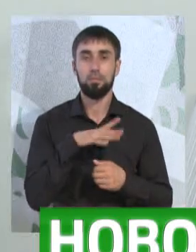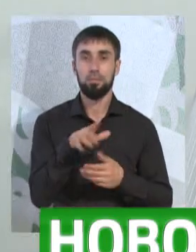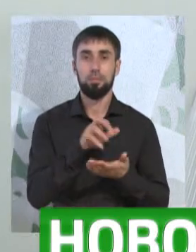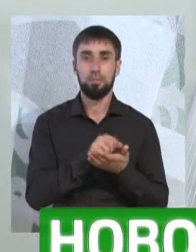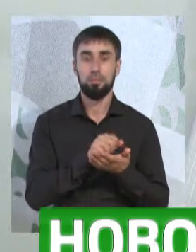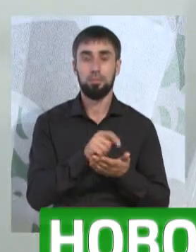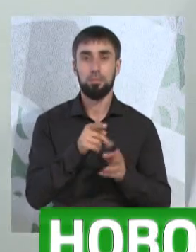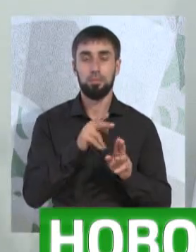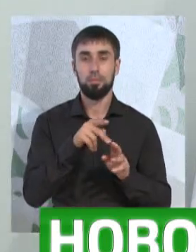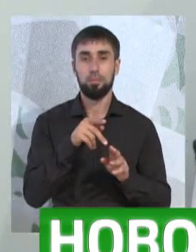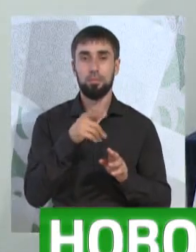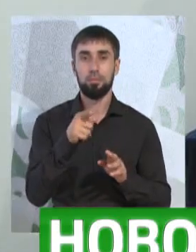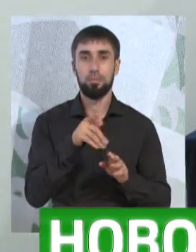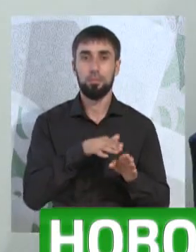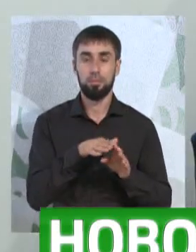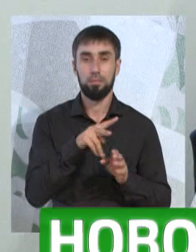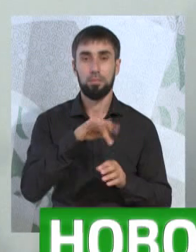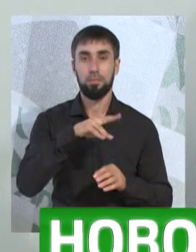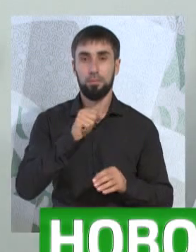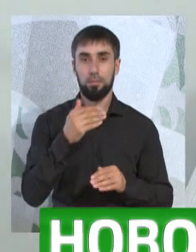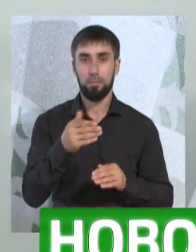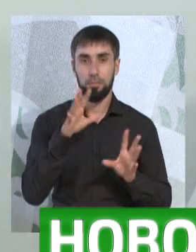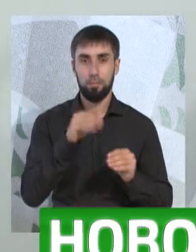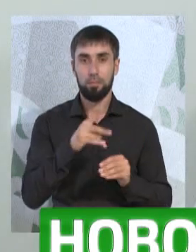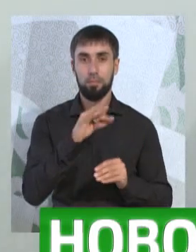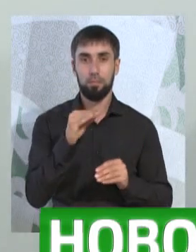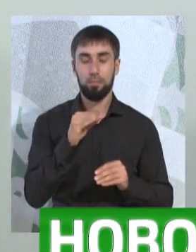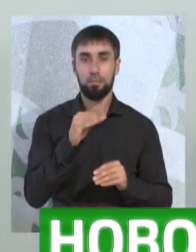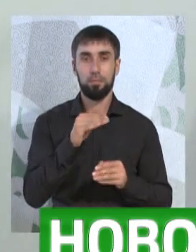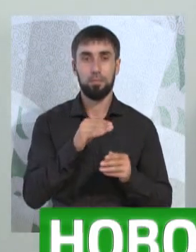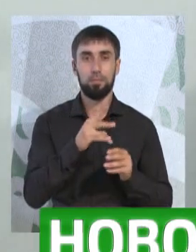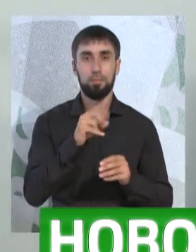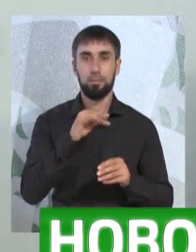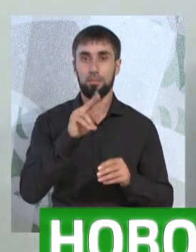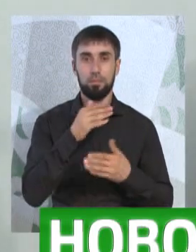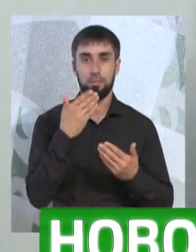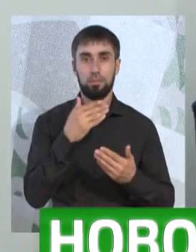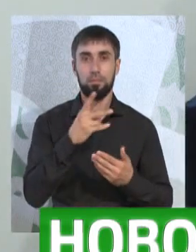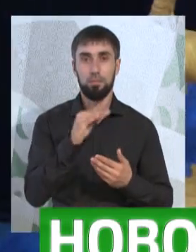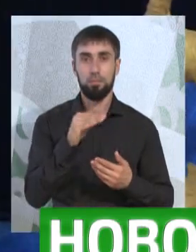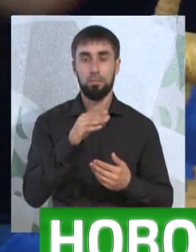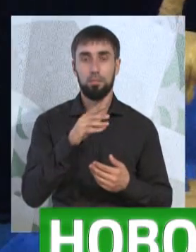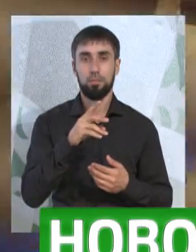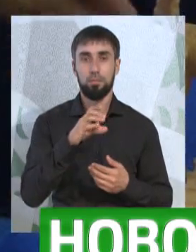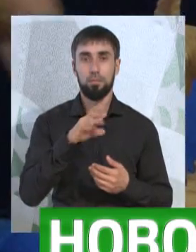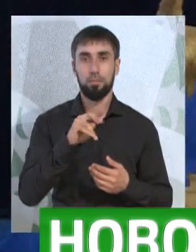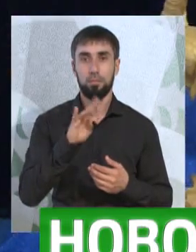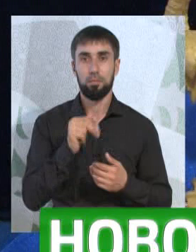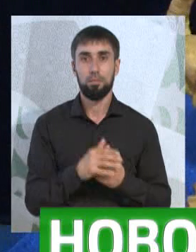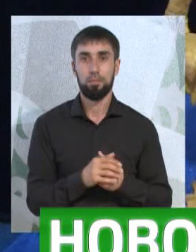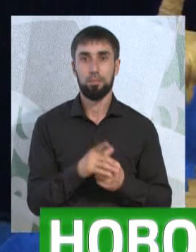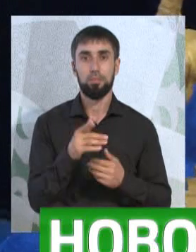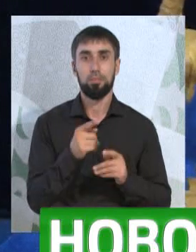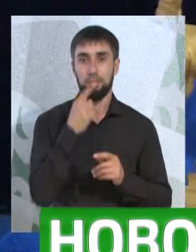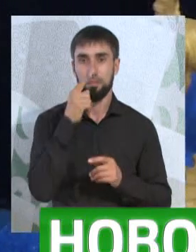липа. Все это на ножах, где-то наждачек нет, все стамески, ножи, все. Это далеко не